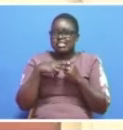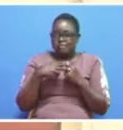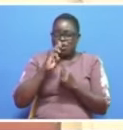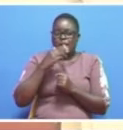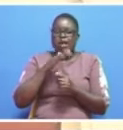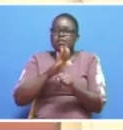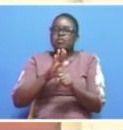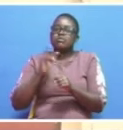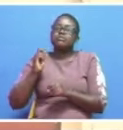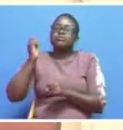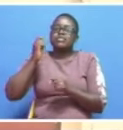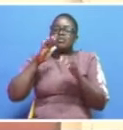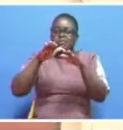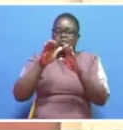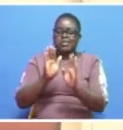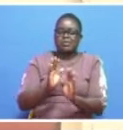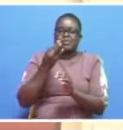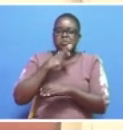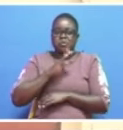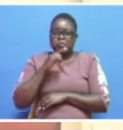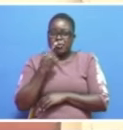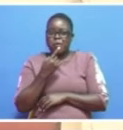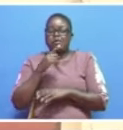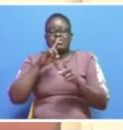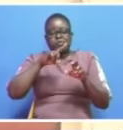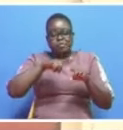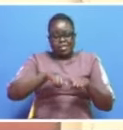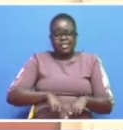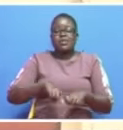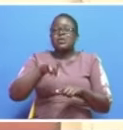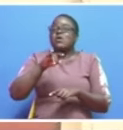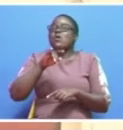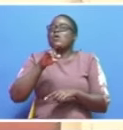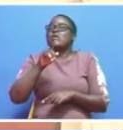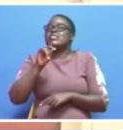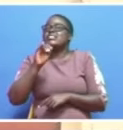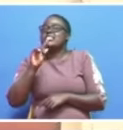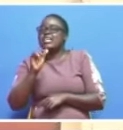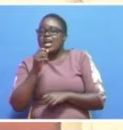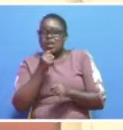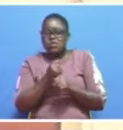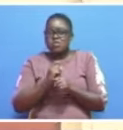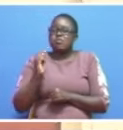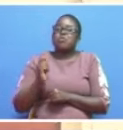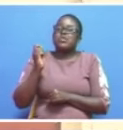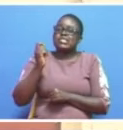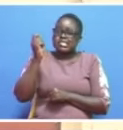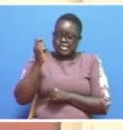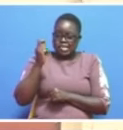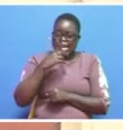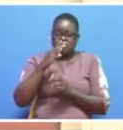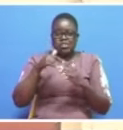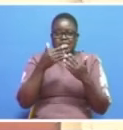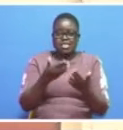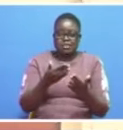many political funerals of people who have depended on Tinga doing politics. Na tunawapea